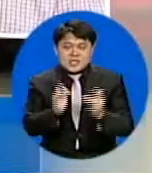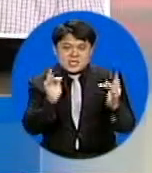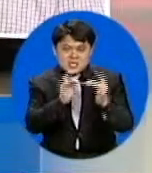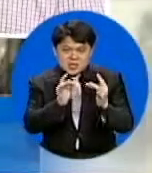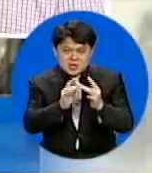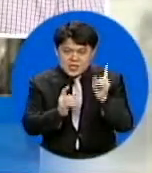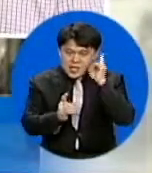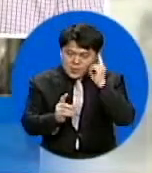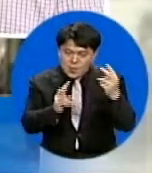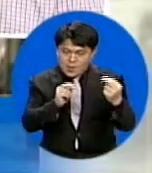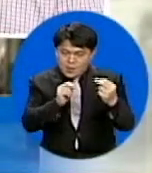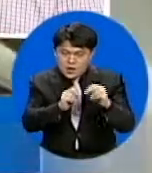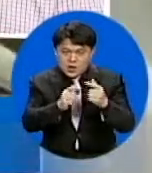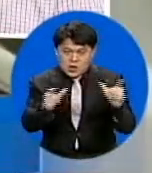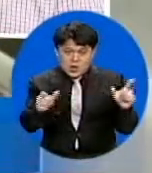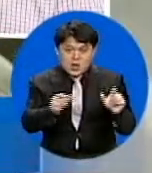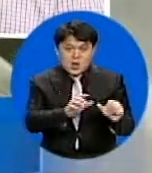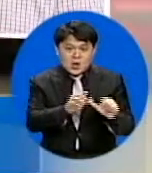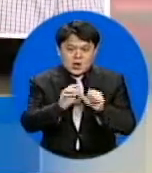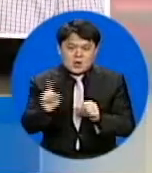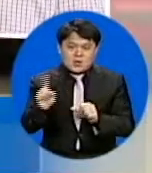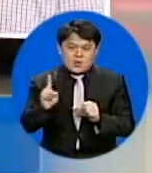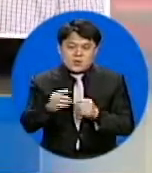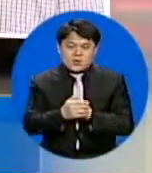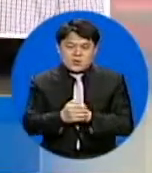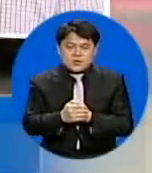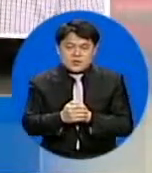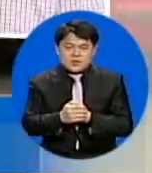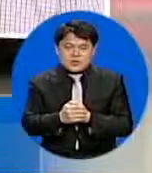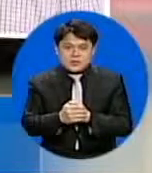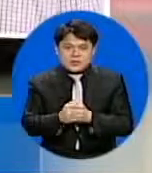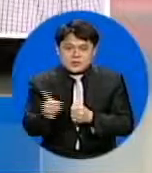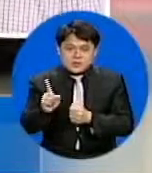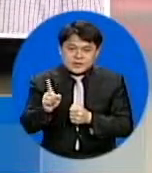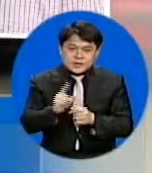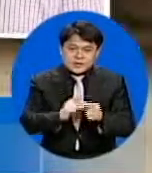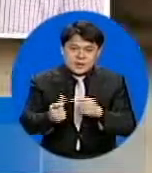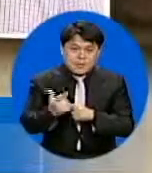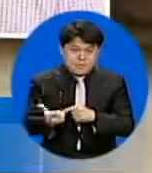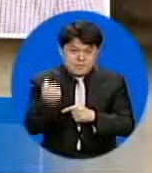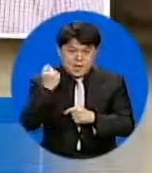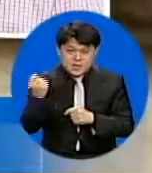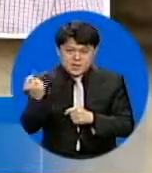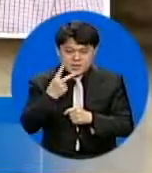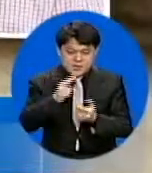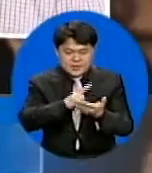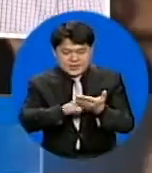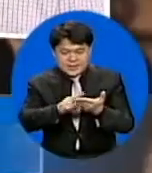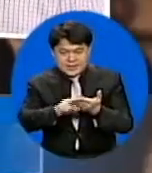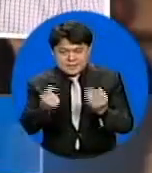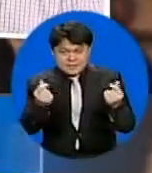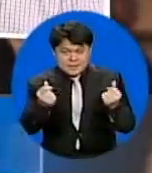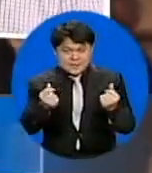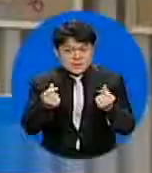소셜 네트워크를 많이 활용하다 보니까 좀 더 템포도 빠르고 애니메틱한